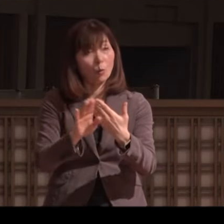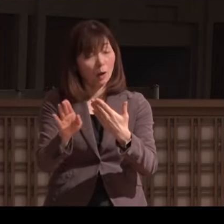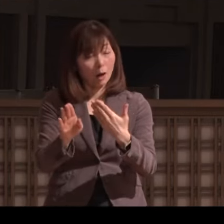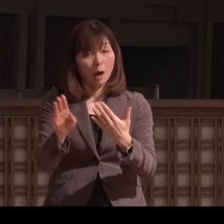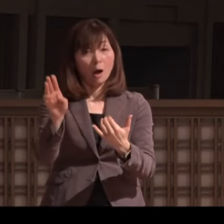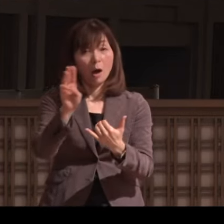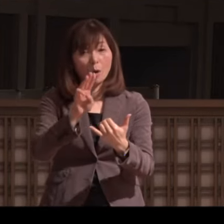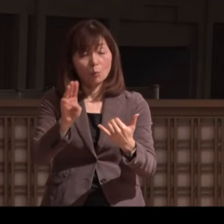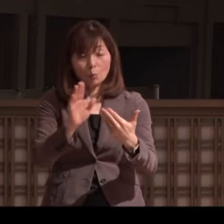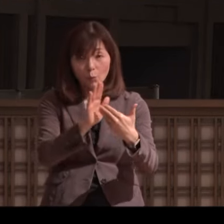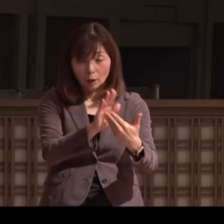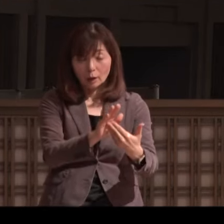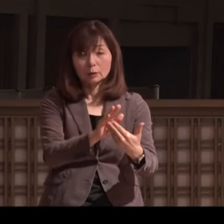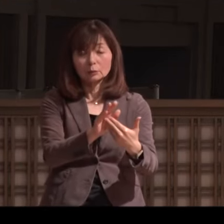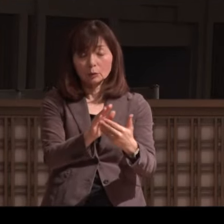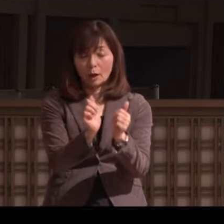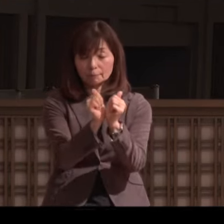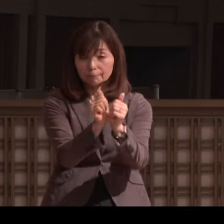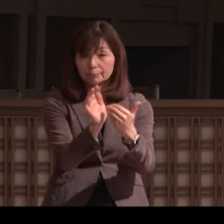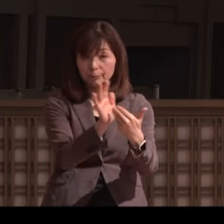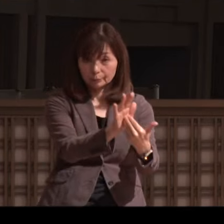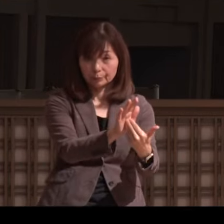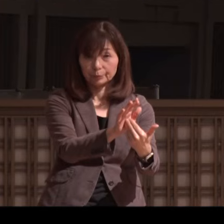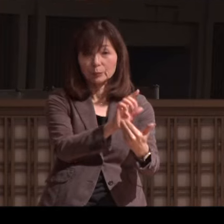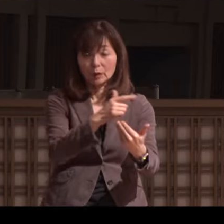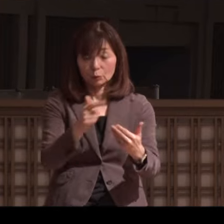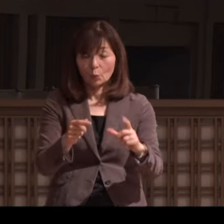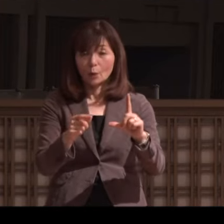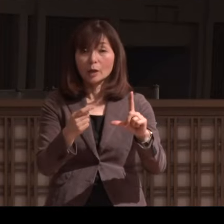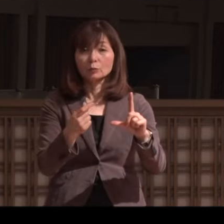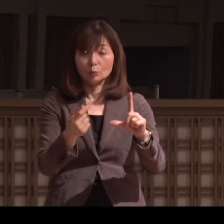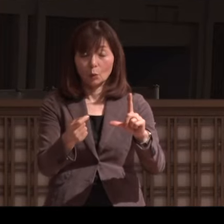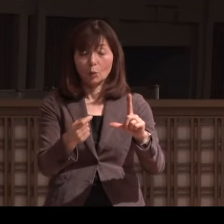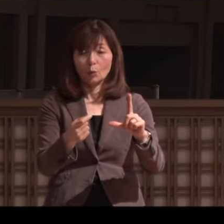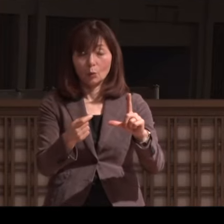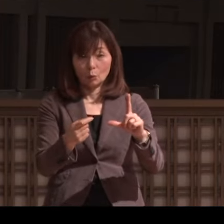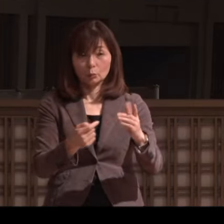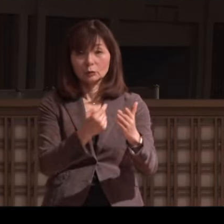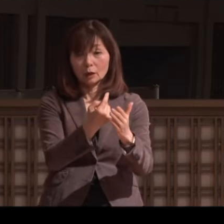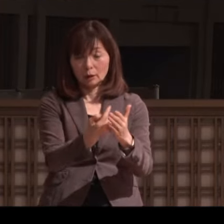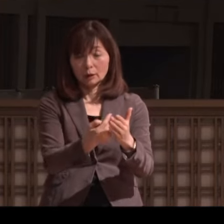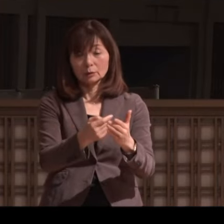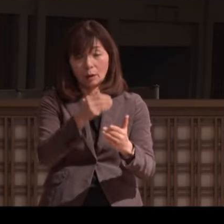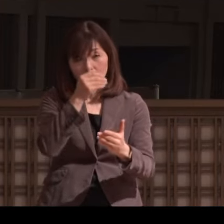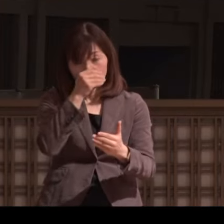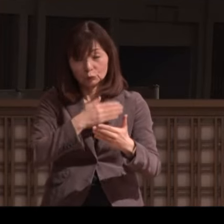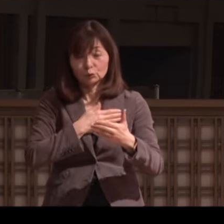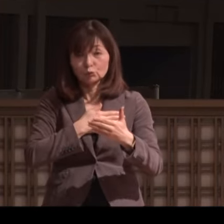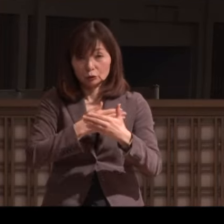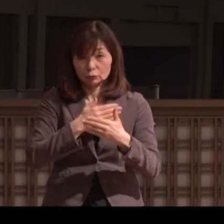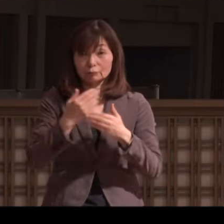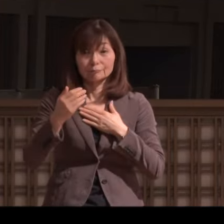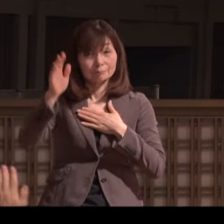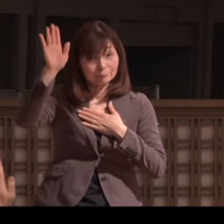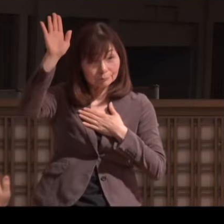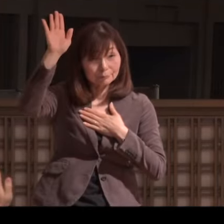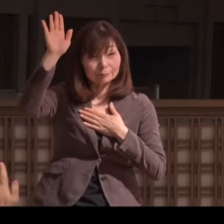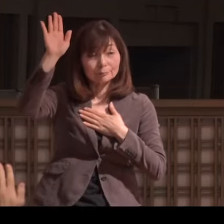防災これは大丈夫ですかね防犯とか防災がエルモに行ったらより充実するぞっていうねそれ分かっとる人手あげて